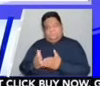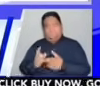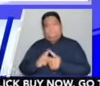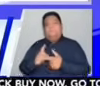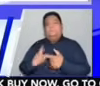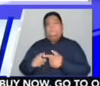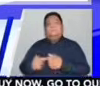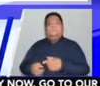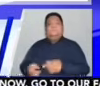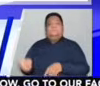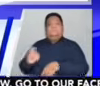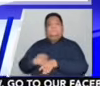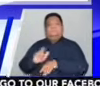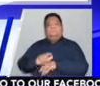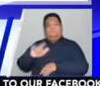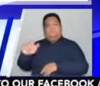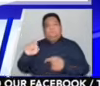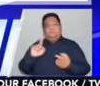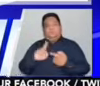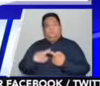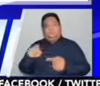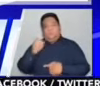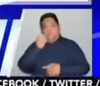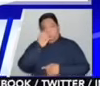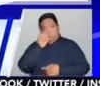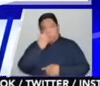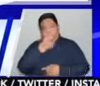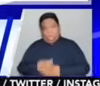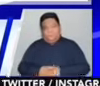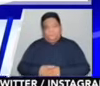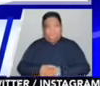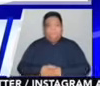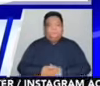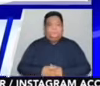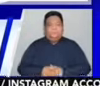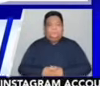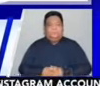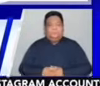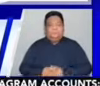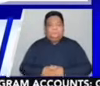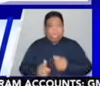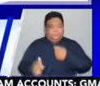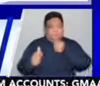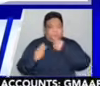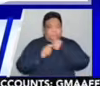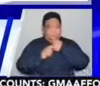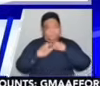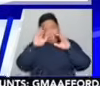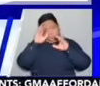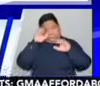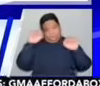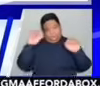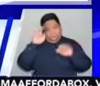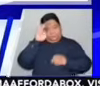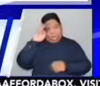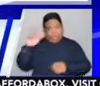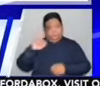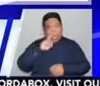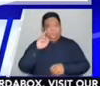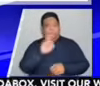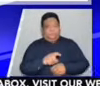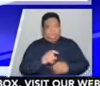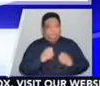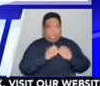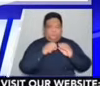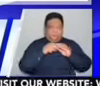going to Hong Kong now na ng pinag-utos si Pangulong Bongbong Marcos ang malalimang imbestigasyon